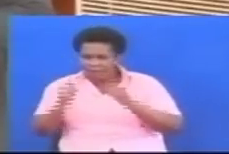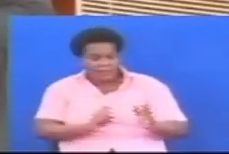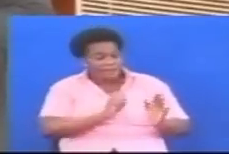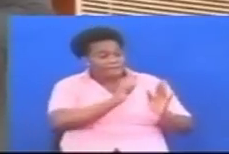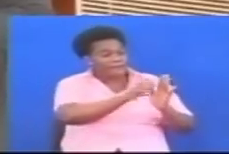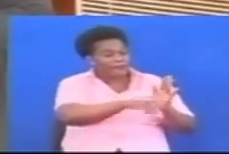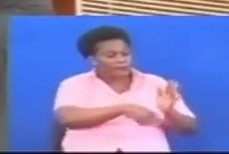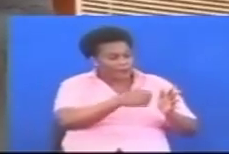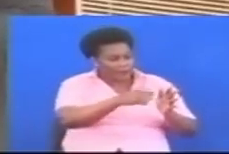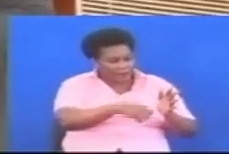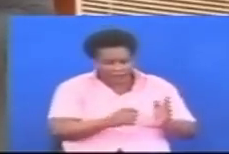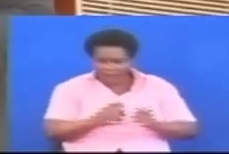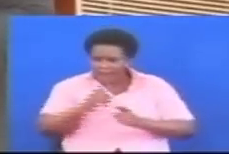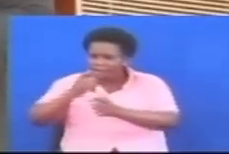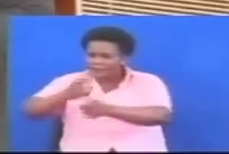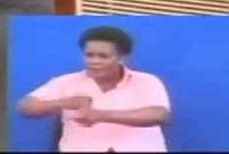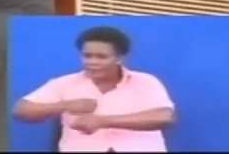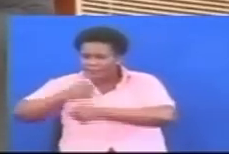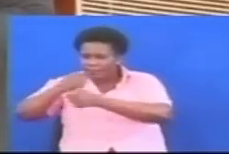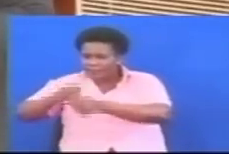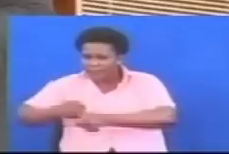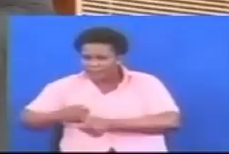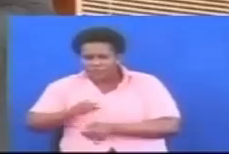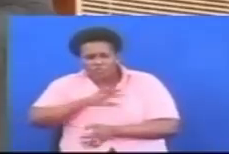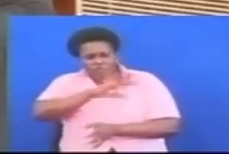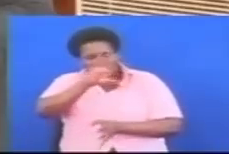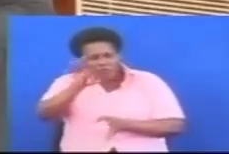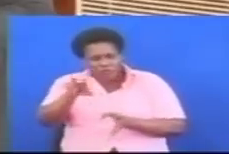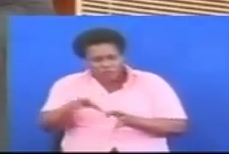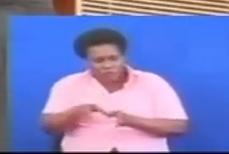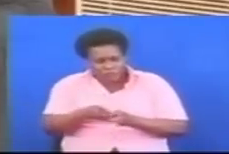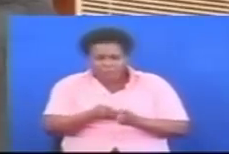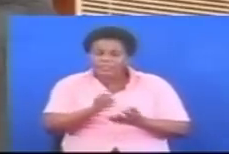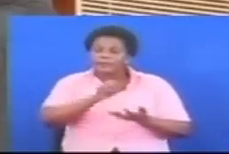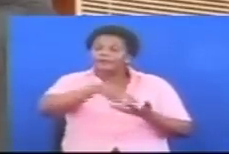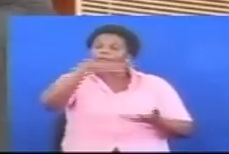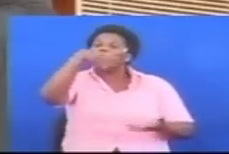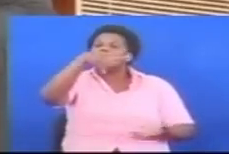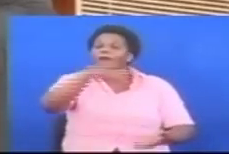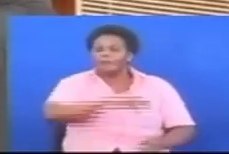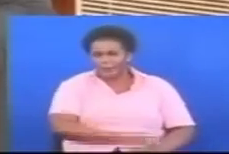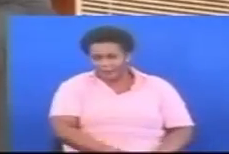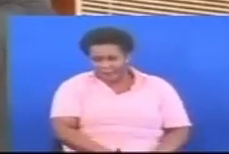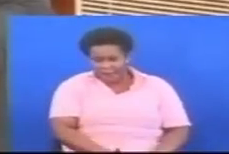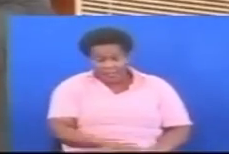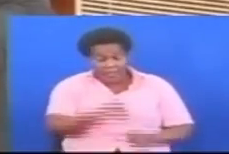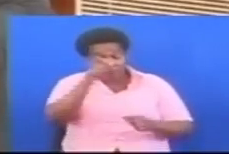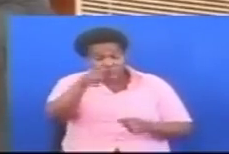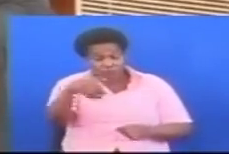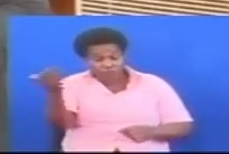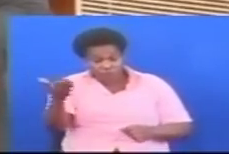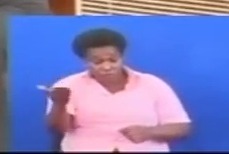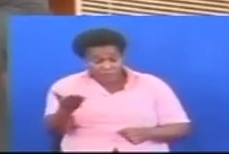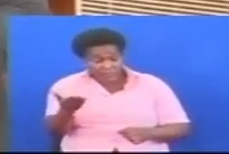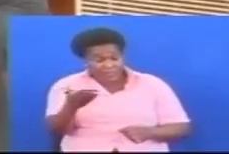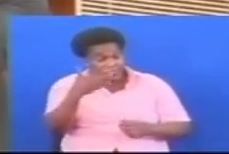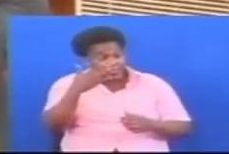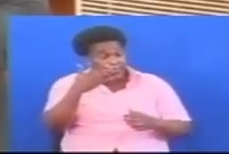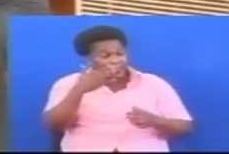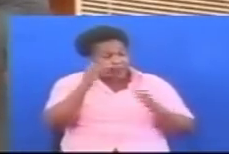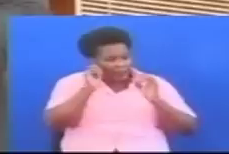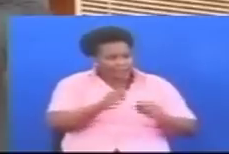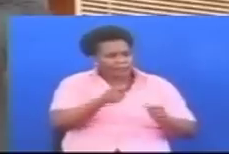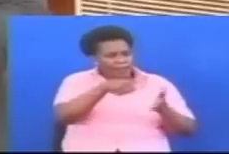kwa matumizi ya kilimo, vyovyote vile ni sehemu huduma ya maji, ni gharama. Hivyo watumiaji wa maji wapatiwe kwa malipo ili